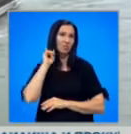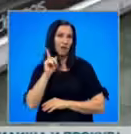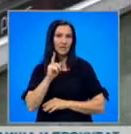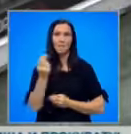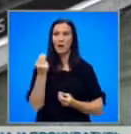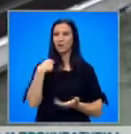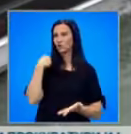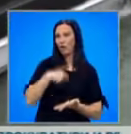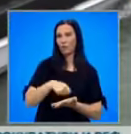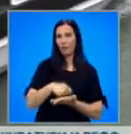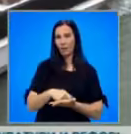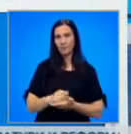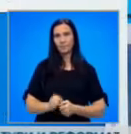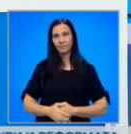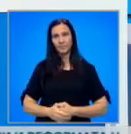са парични глоби.